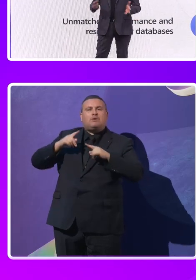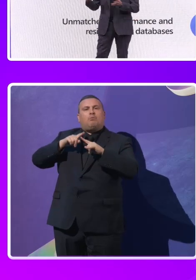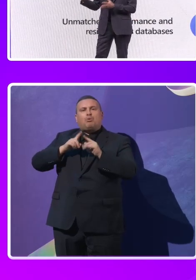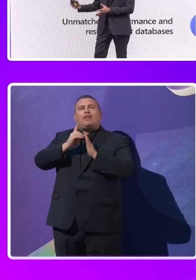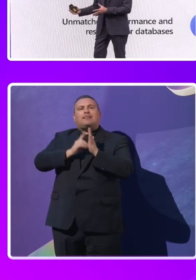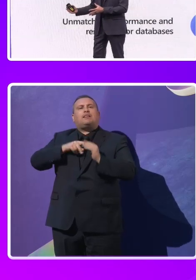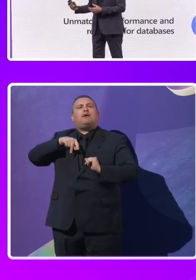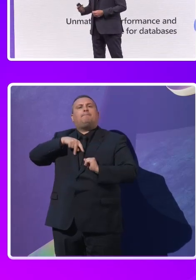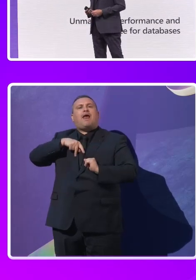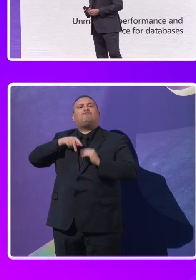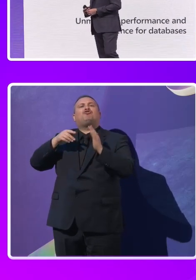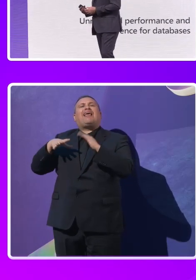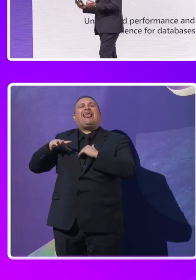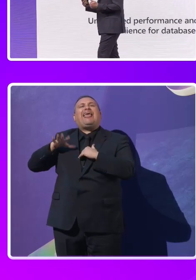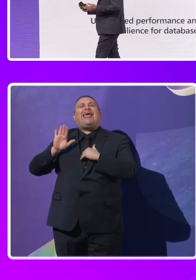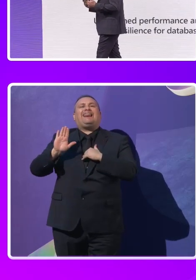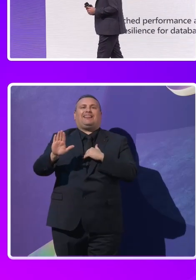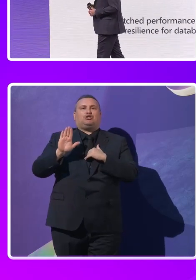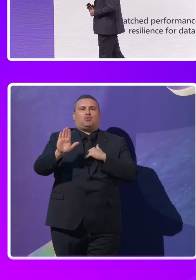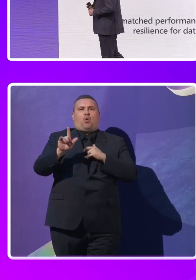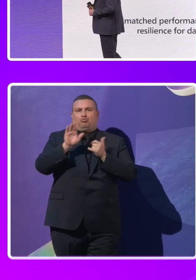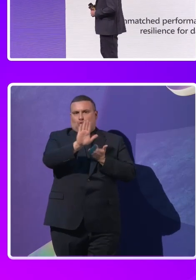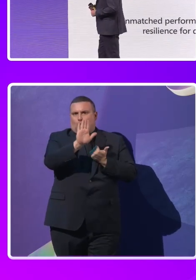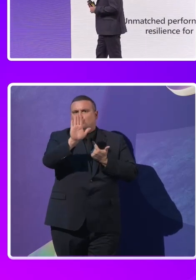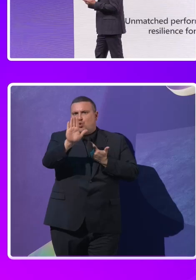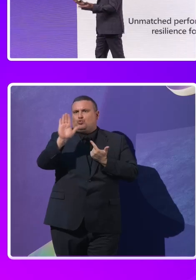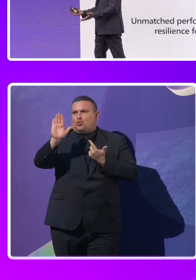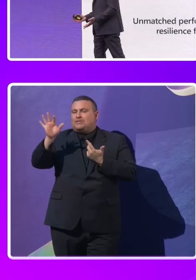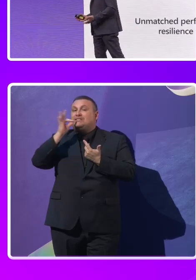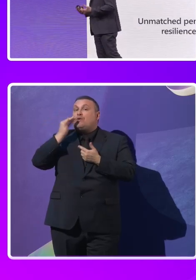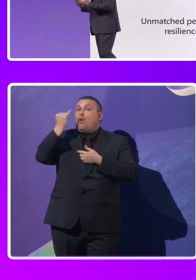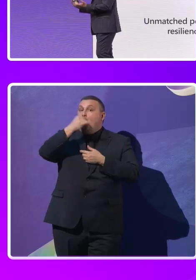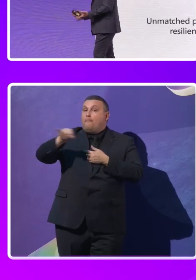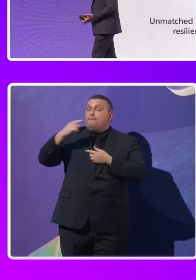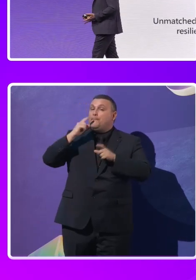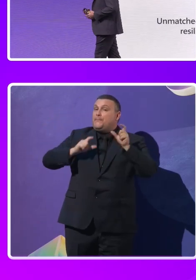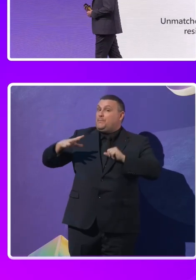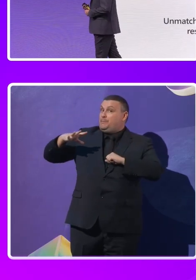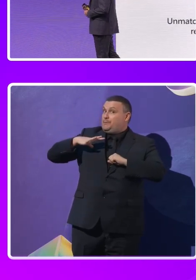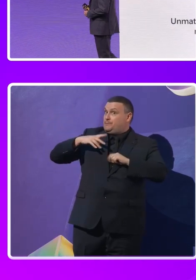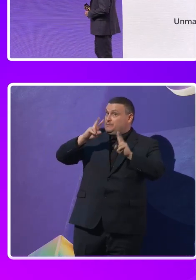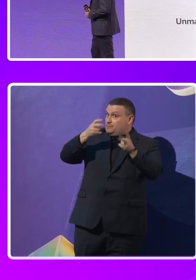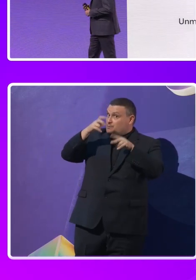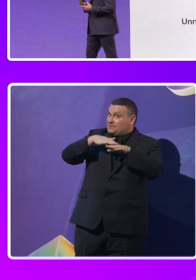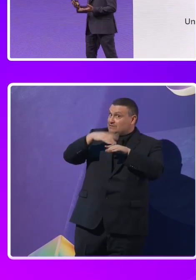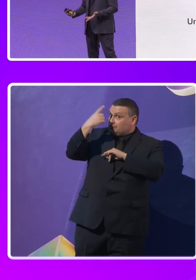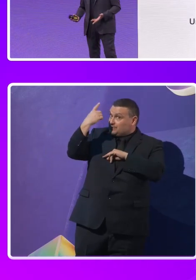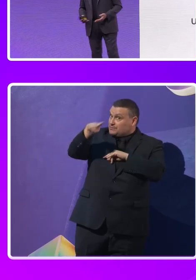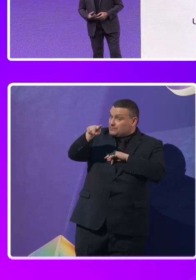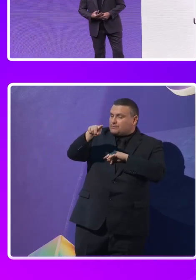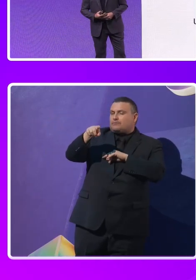come poi gli utenti finali che utilizzano questi servizi devono a loro volta sfruttare questi servizi in